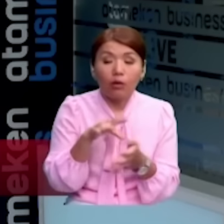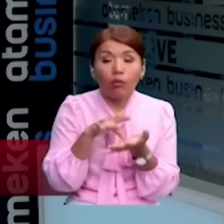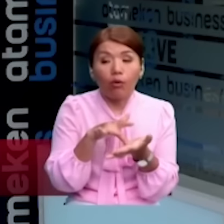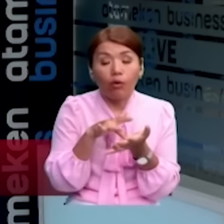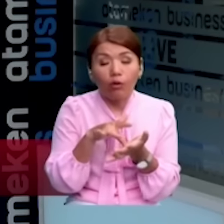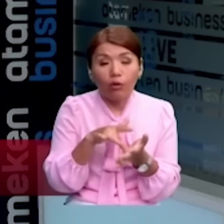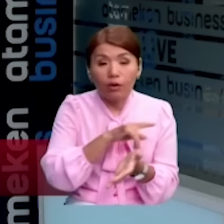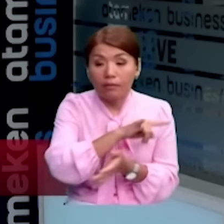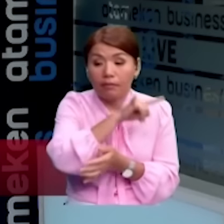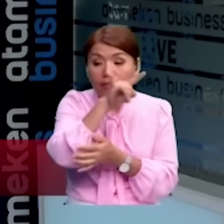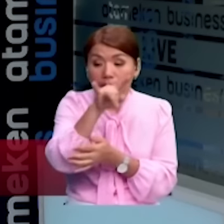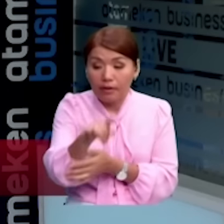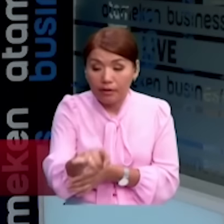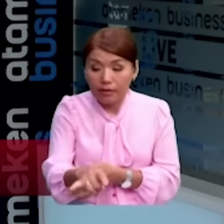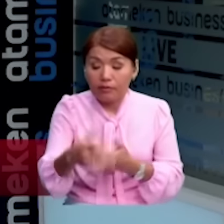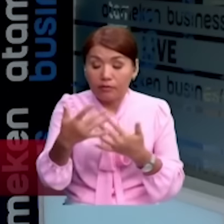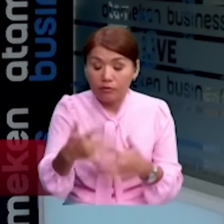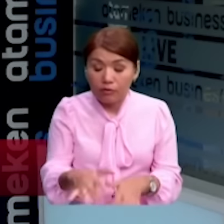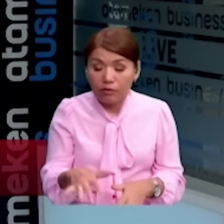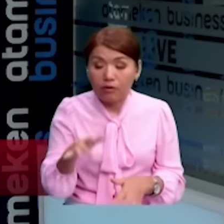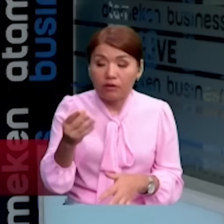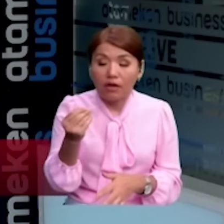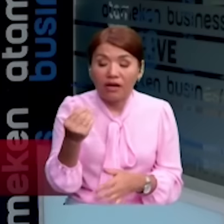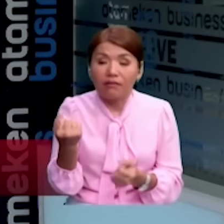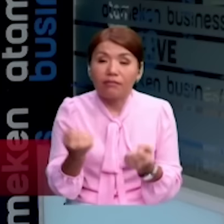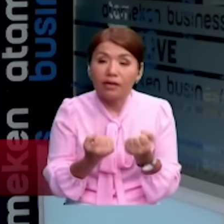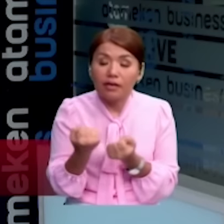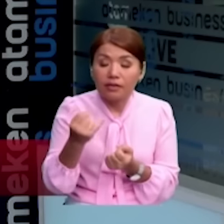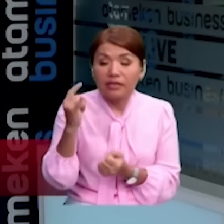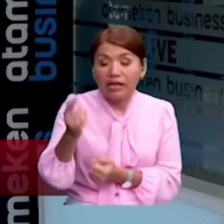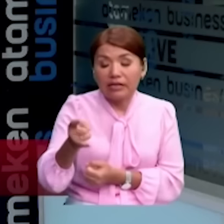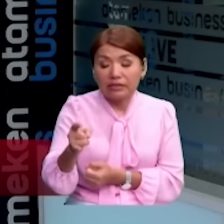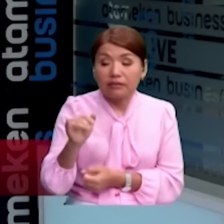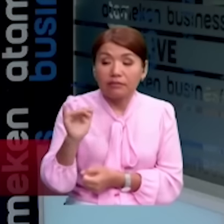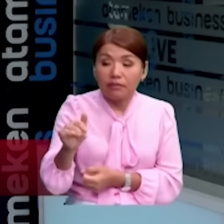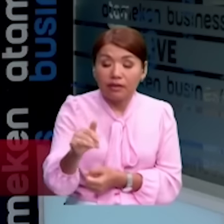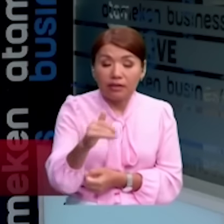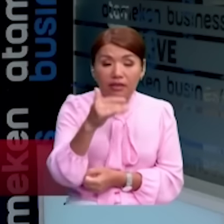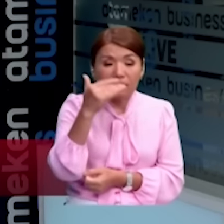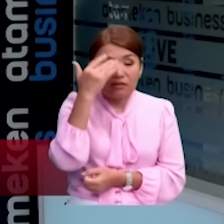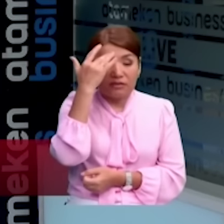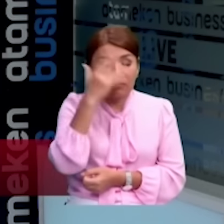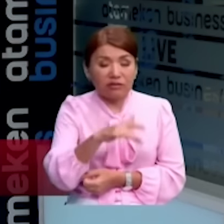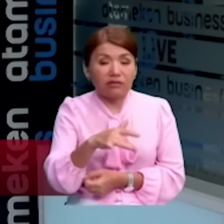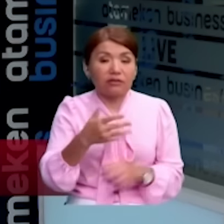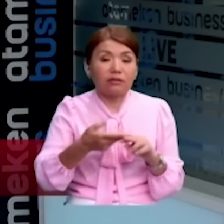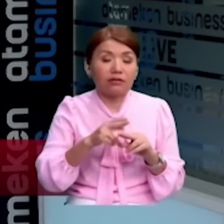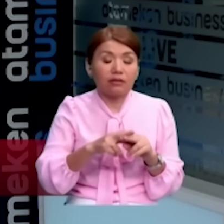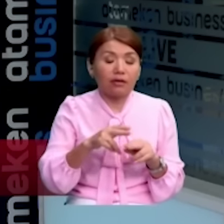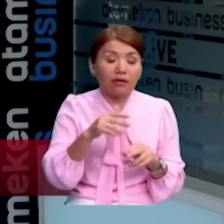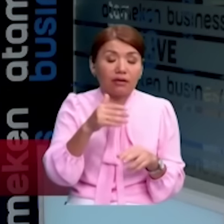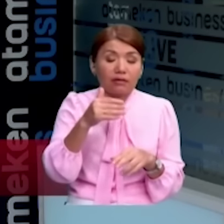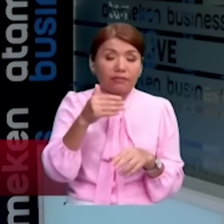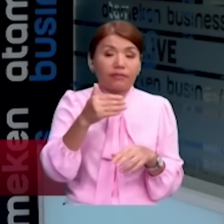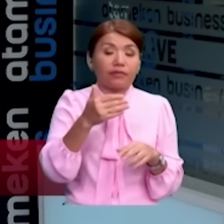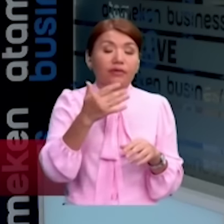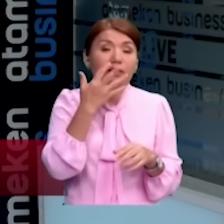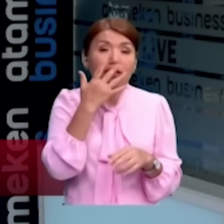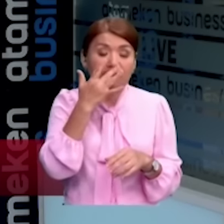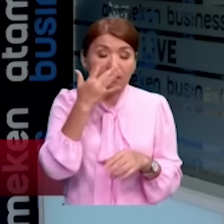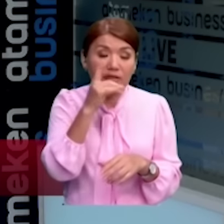ұшақтан түсе сала ақшаға құныққан осы жүргізушілерге кезігеді. Ал олар шетелдік азаматтың білместігін пайдаланып жол ақысын 10 есеге